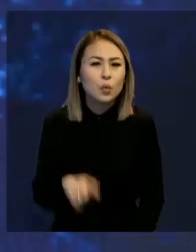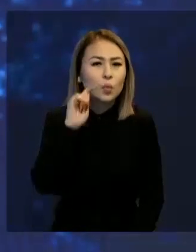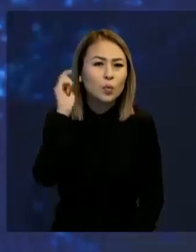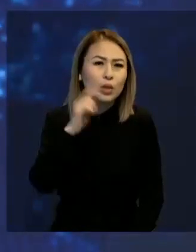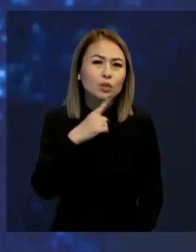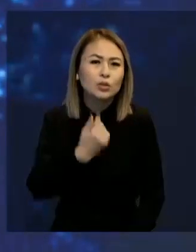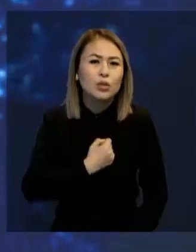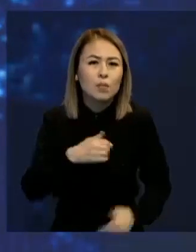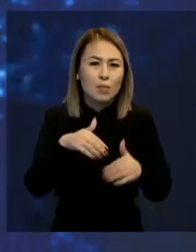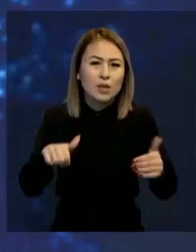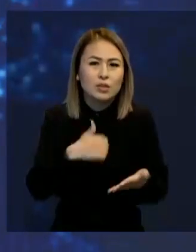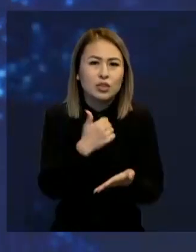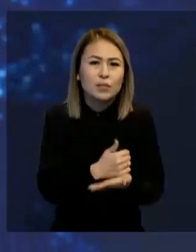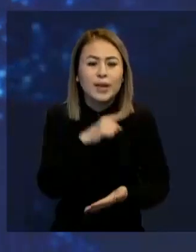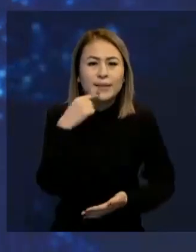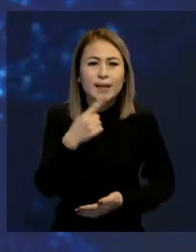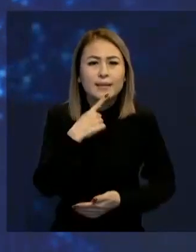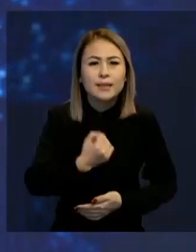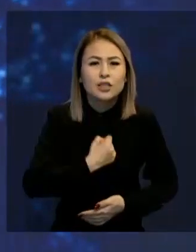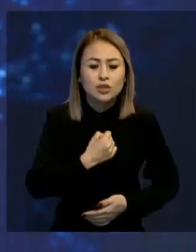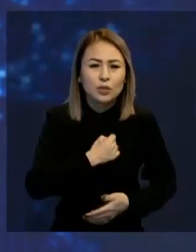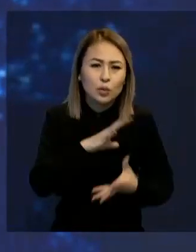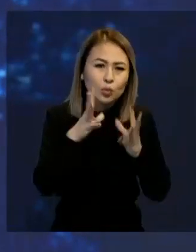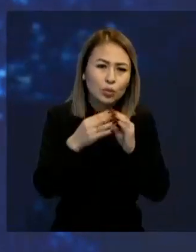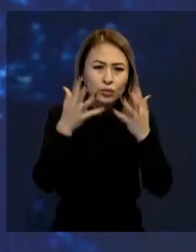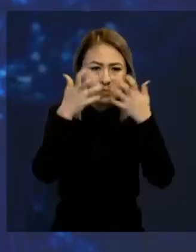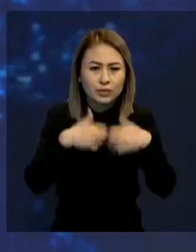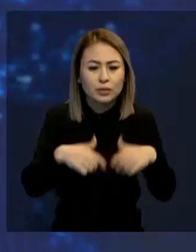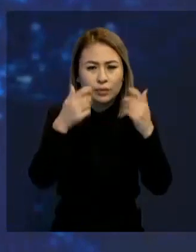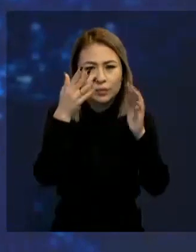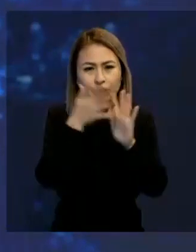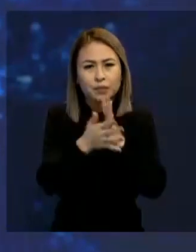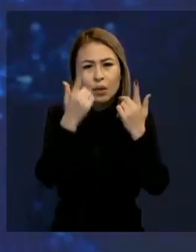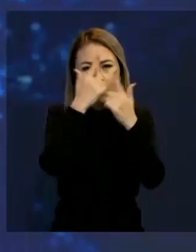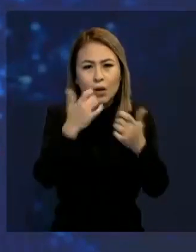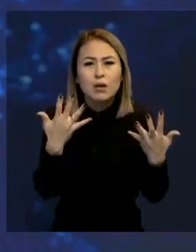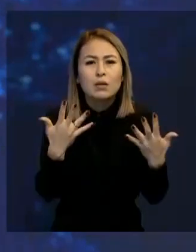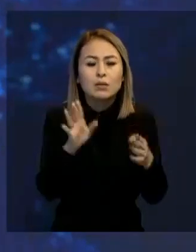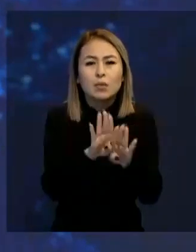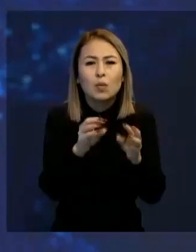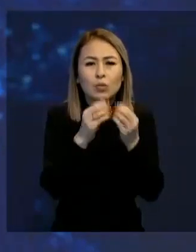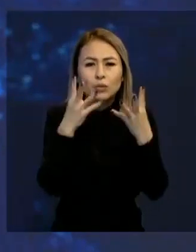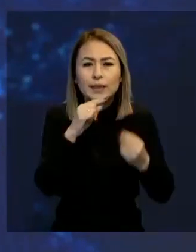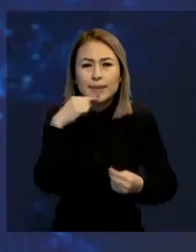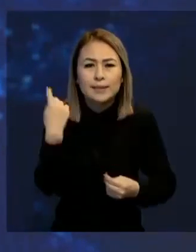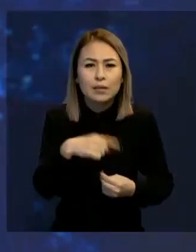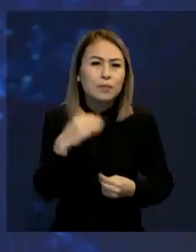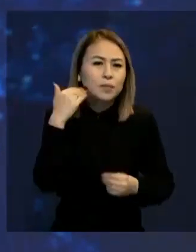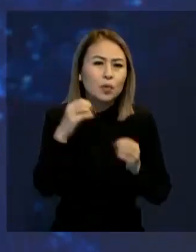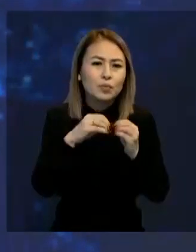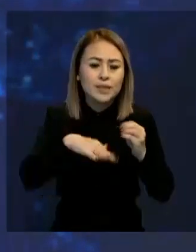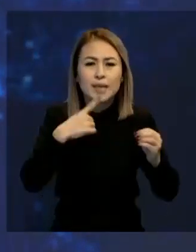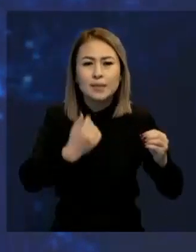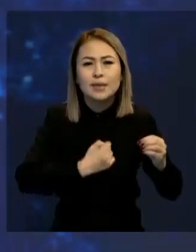Украина қарулы күштерінің бас штабы Ресей әскерінің шығыны туралы ақпар таратты. Мәліметке қарағанда кейінгі 10 күнде Ресей тарапы 10